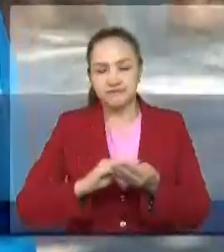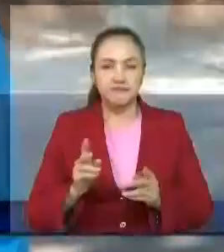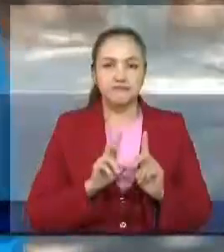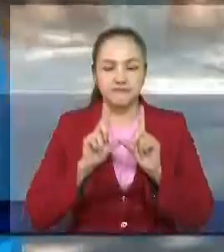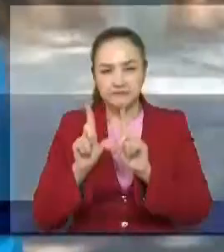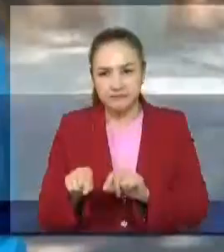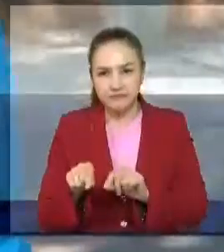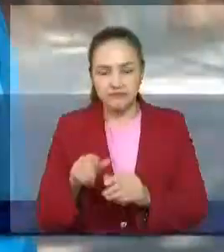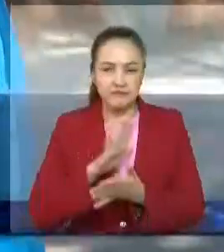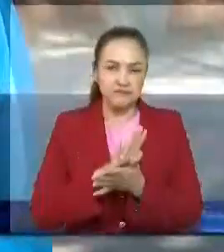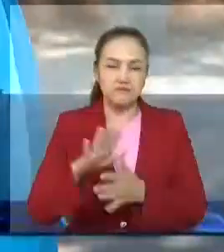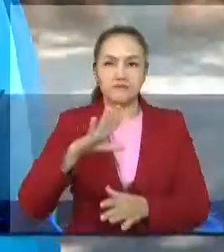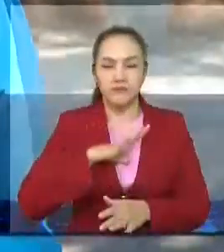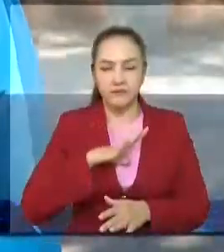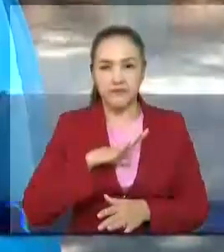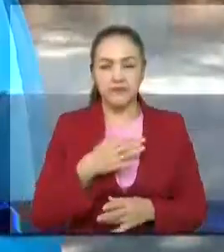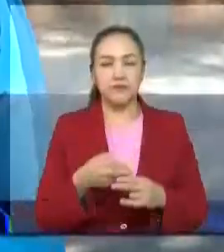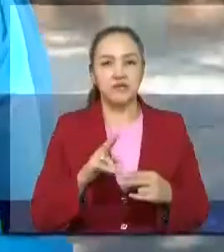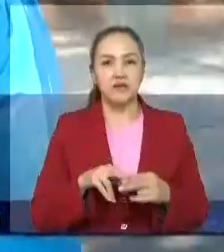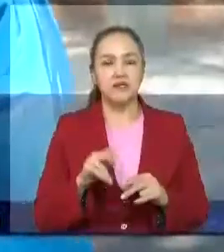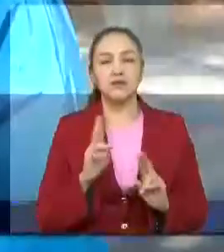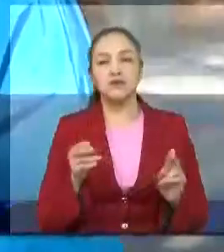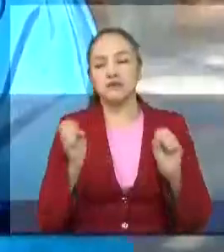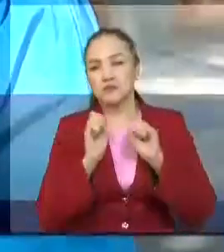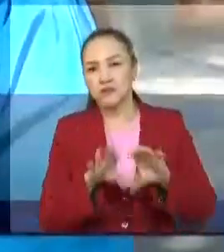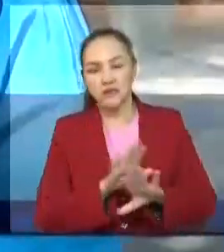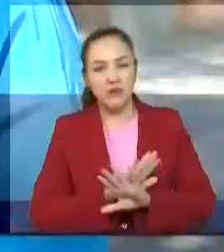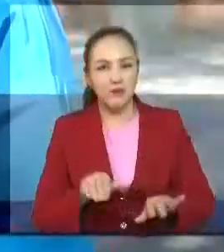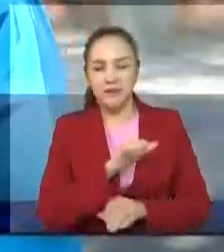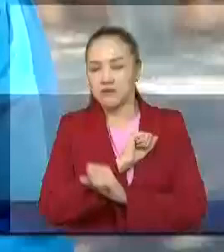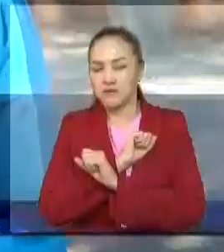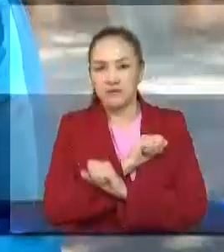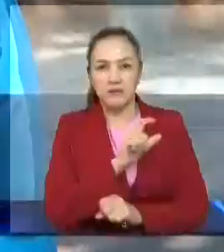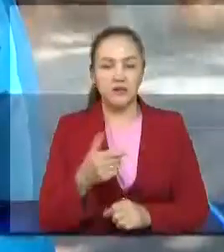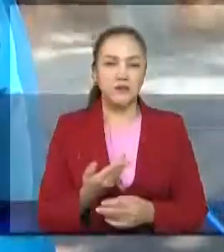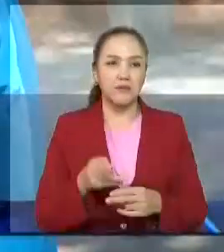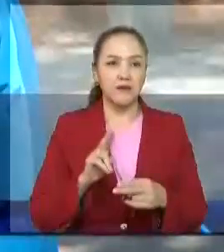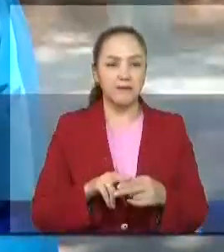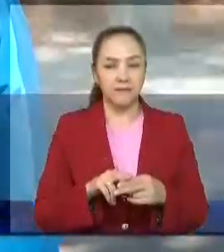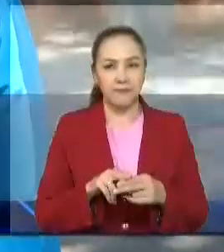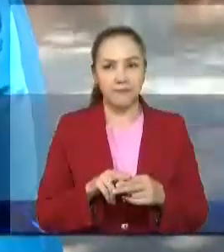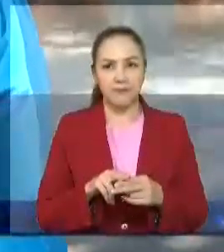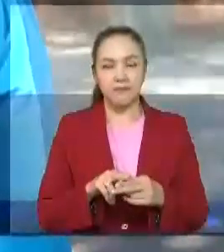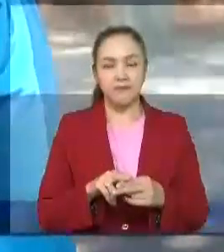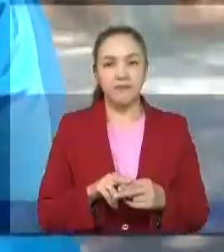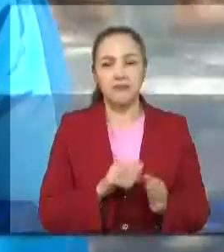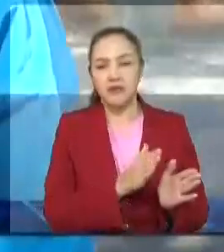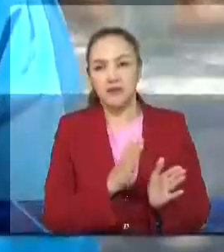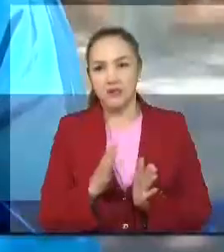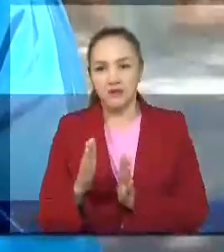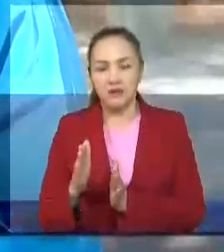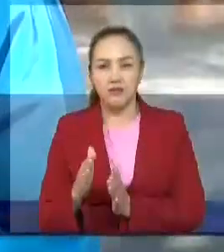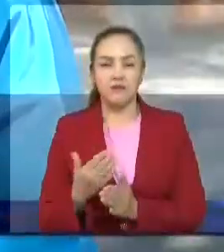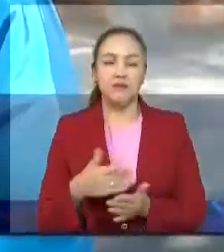кезде лас болып жатыр. Ол енді біреу келіп тастап жатырған жоқ, сол жерде демалған адамдар. Сондықтан енді кезекпен кезек